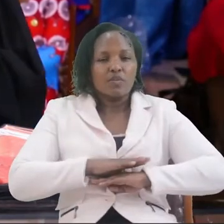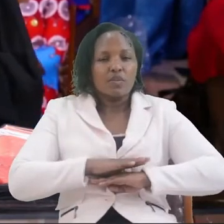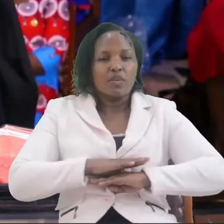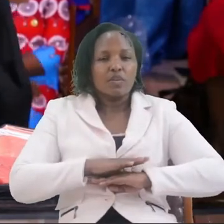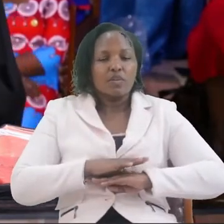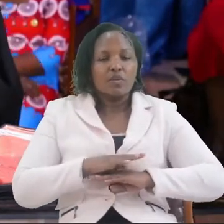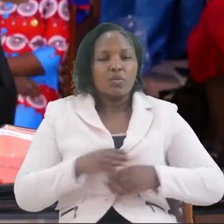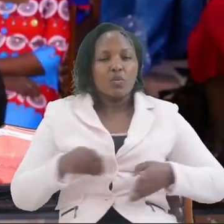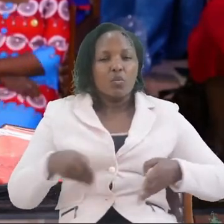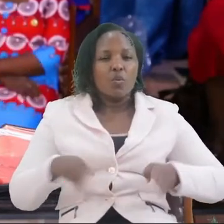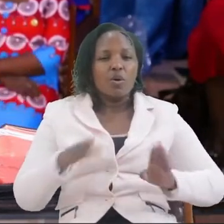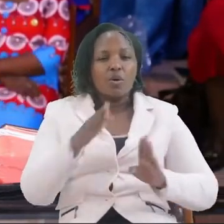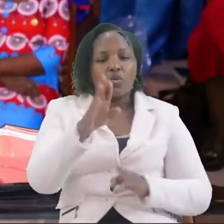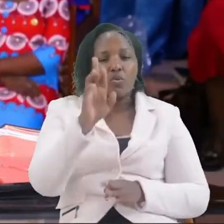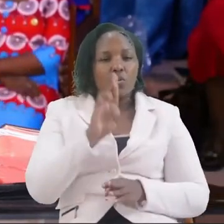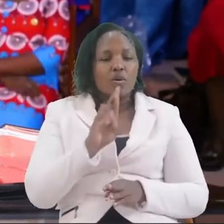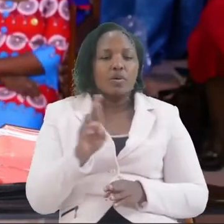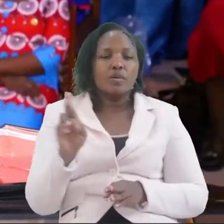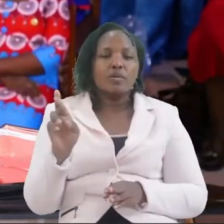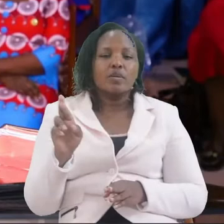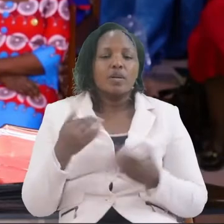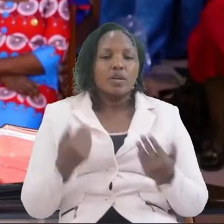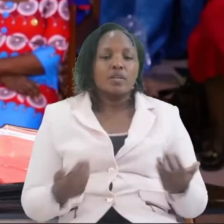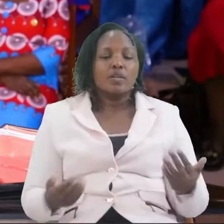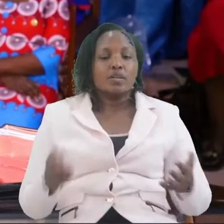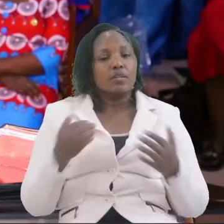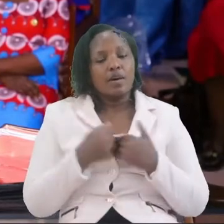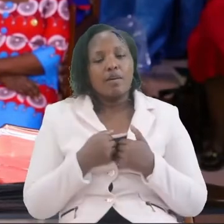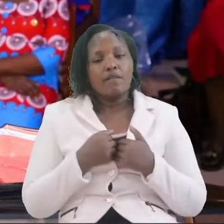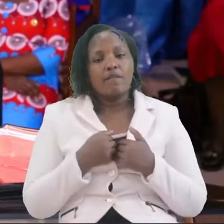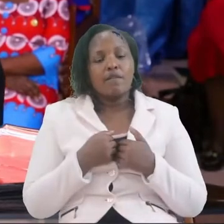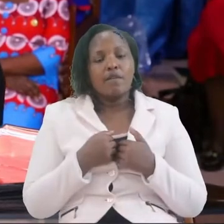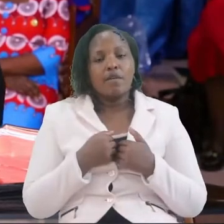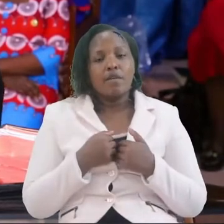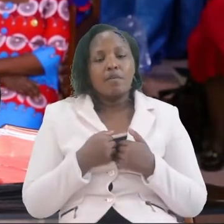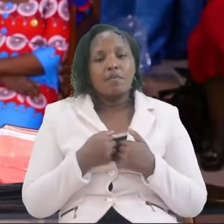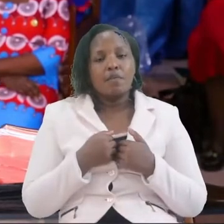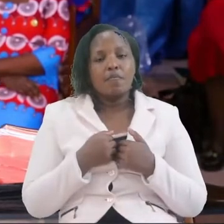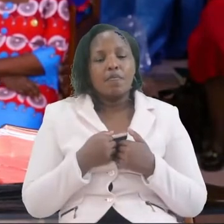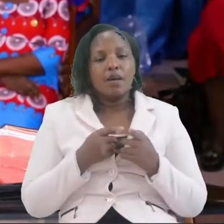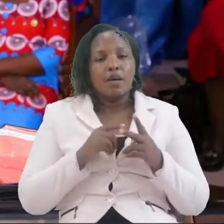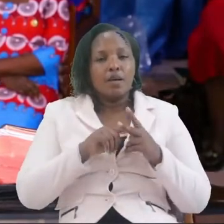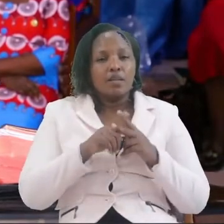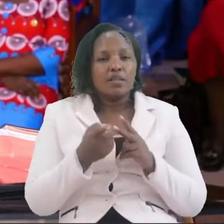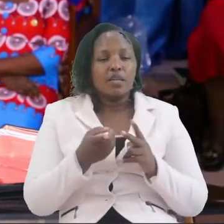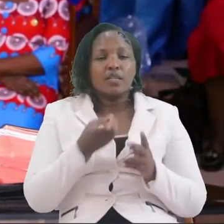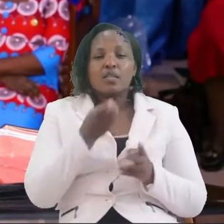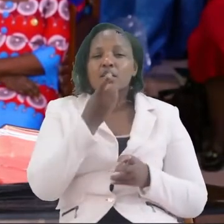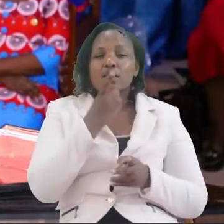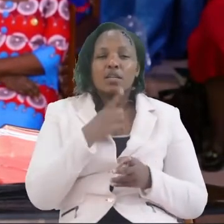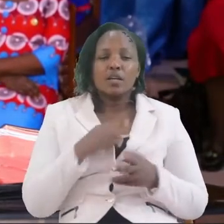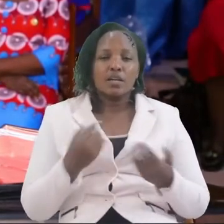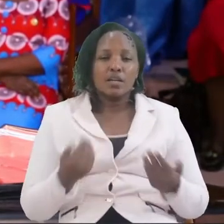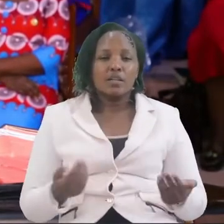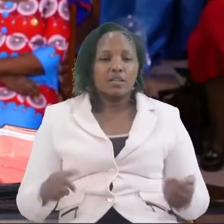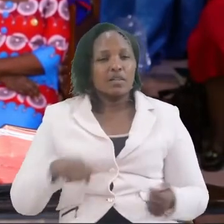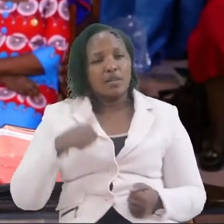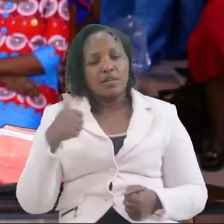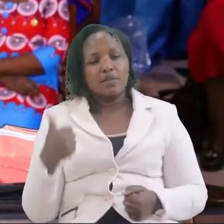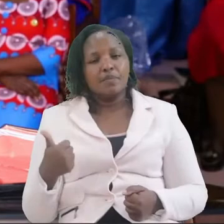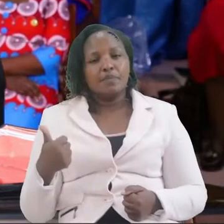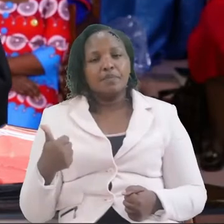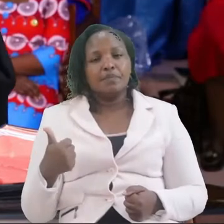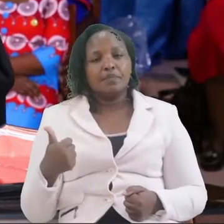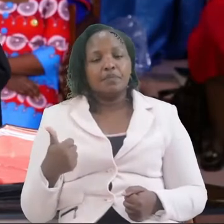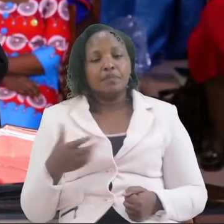tunakosa kurithika na vile tulivyo na mambo ambaye tuko naye. Tunaanza sasa kutamani mambo mengine,